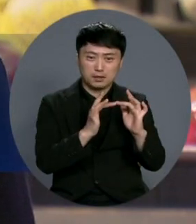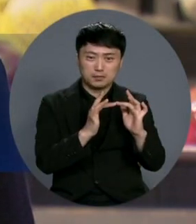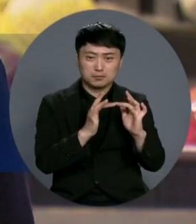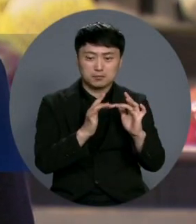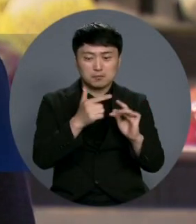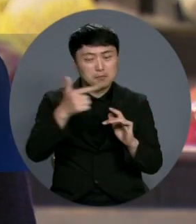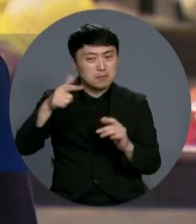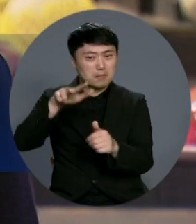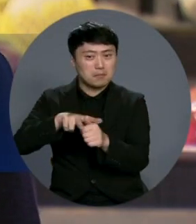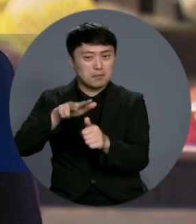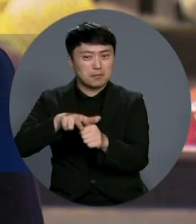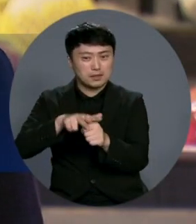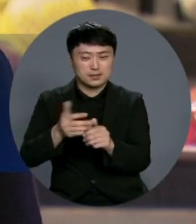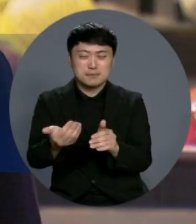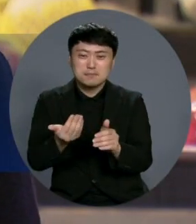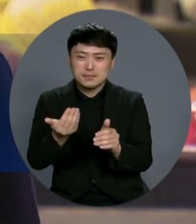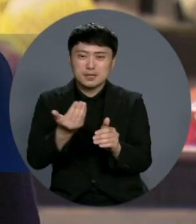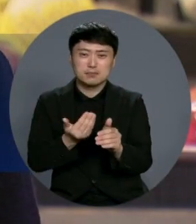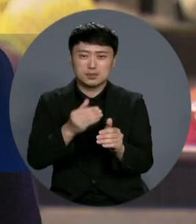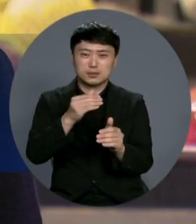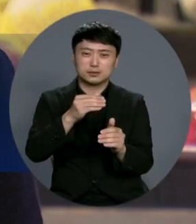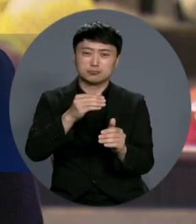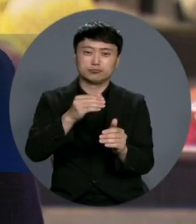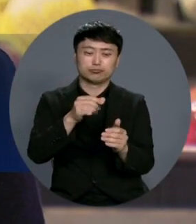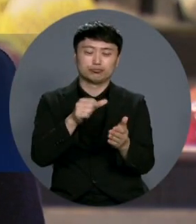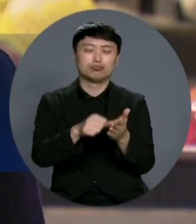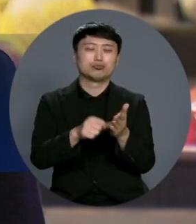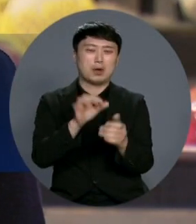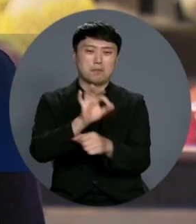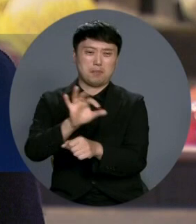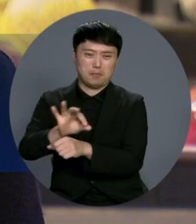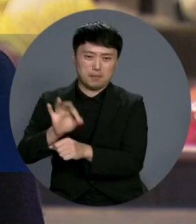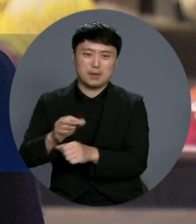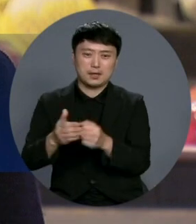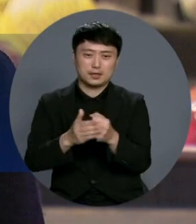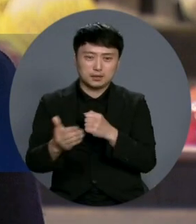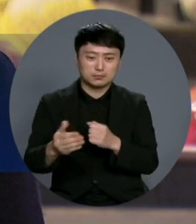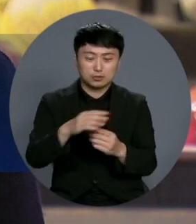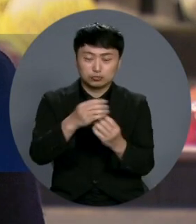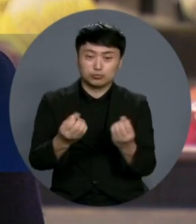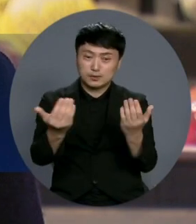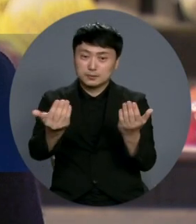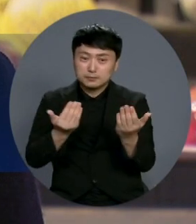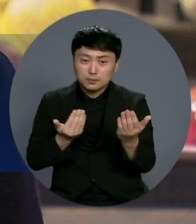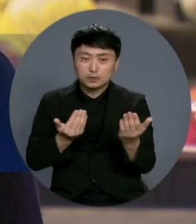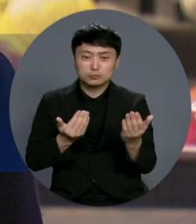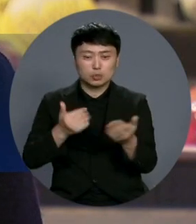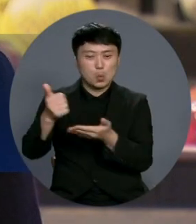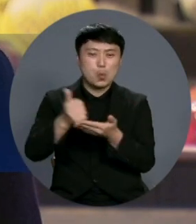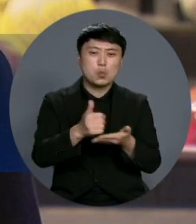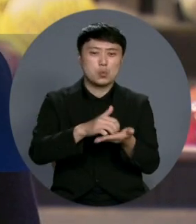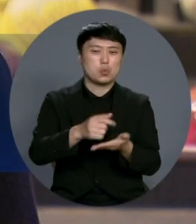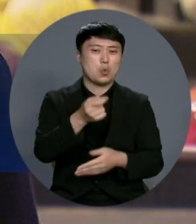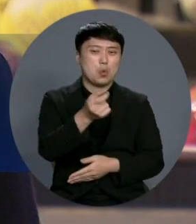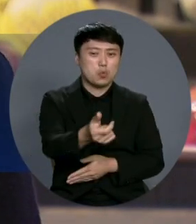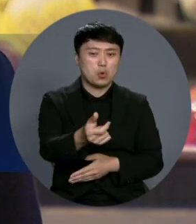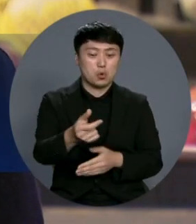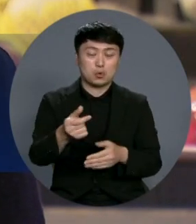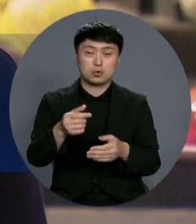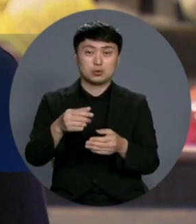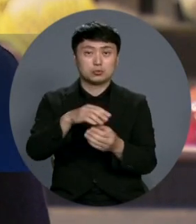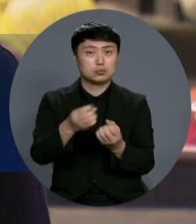상품을 구매합니다. 그러다 보니까 추석 전날은 예전보다 손님이 적습니다. 다만 추석 지나고 나서